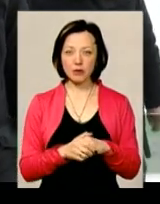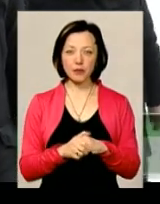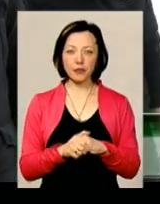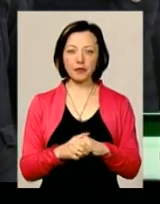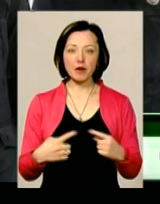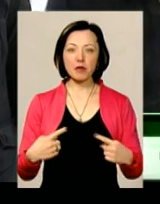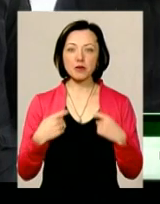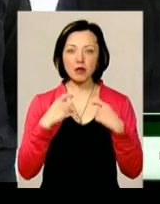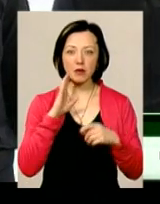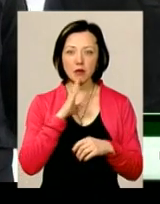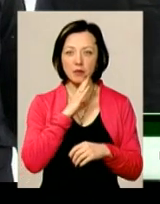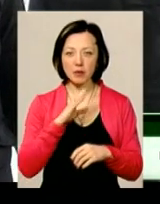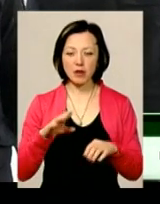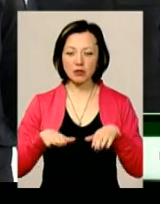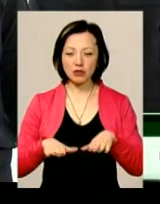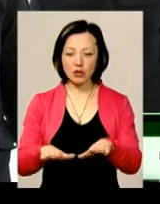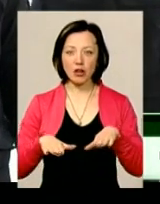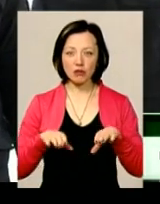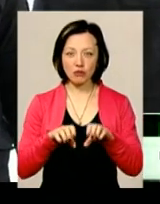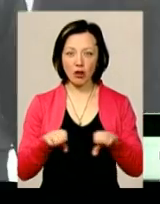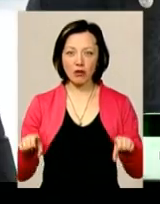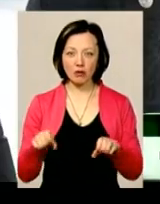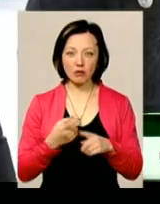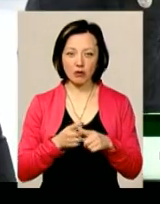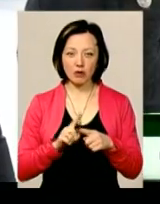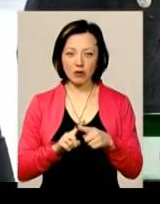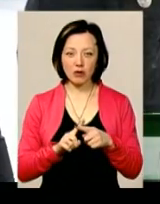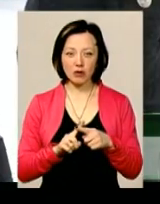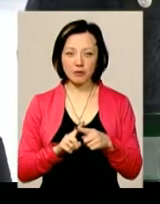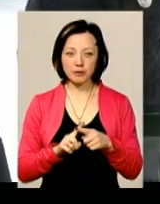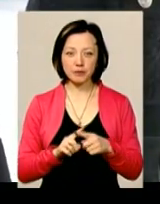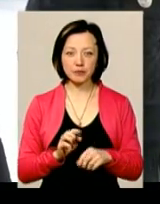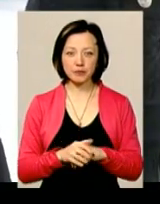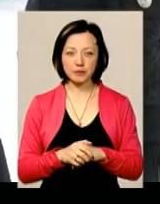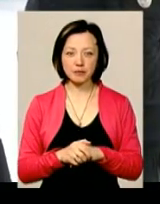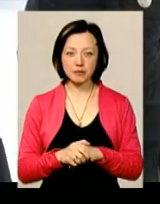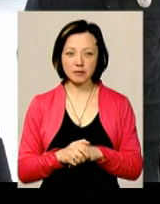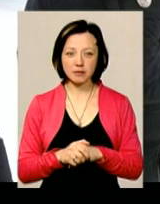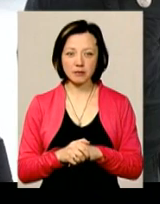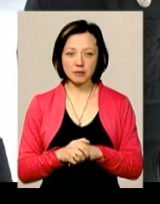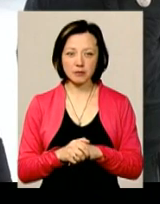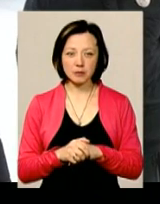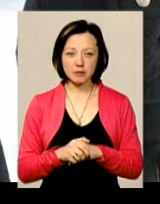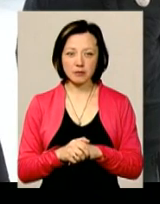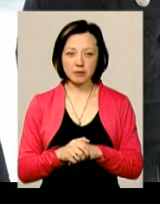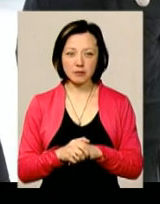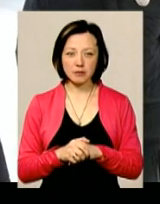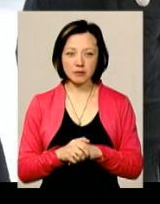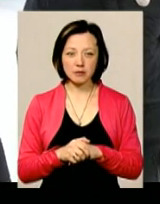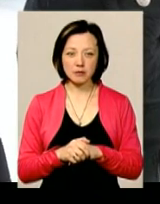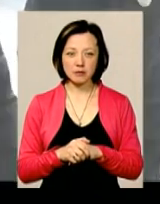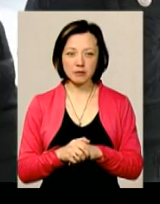мною з качалками, почала махати, там розмахувати. Вчила так, що... Це качалка, я її не